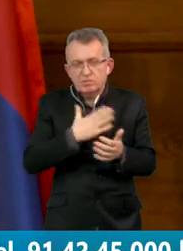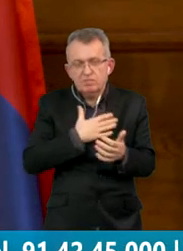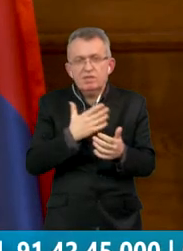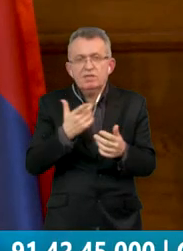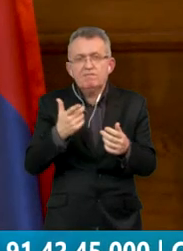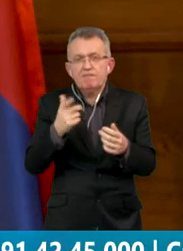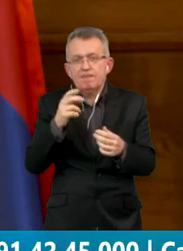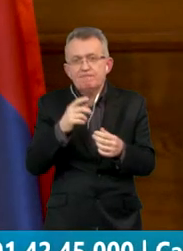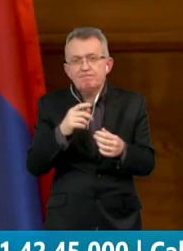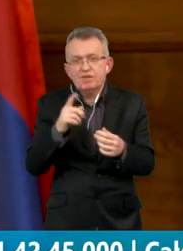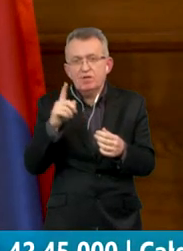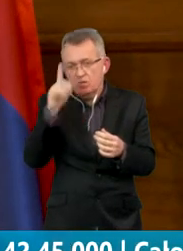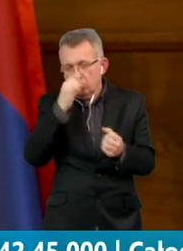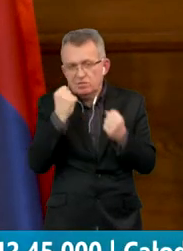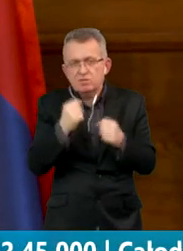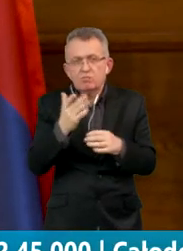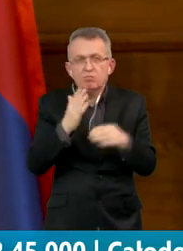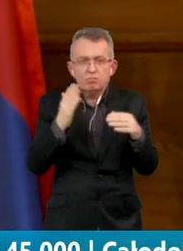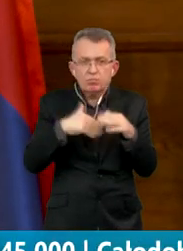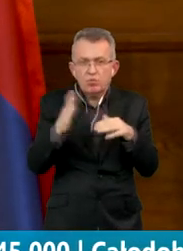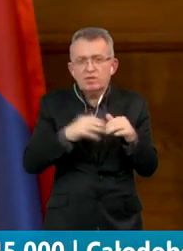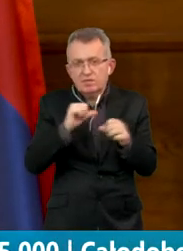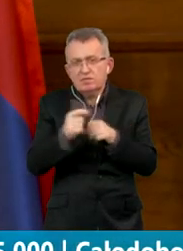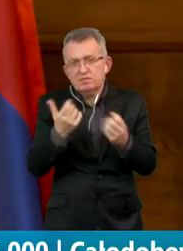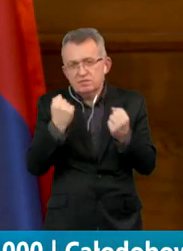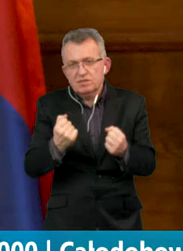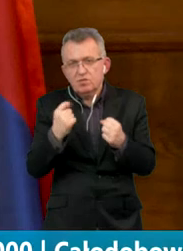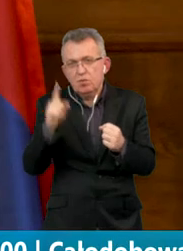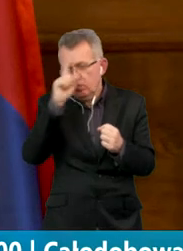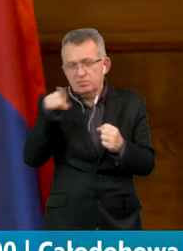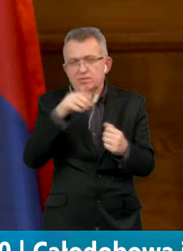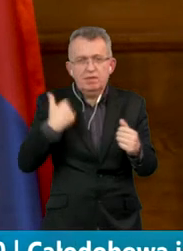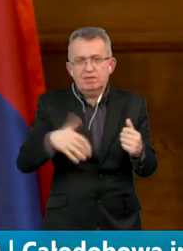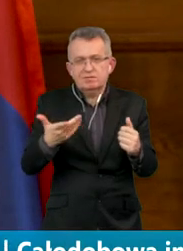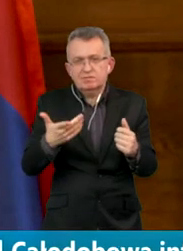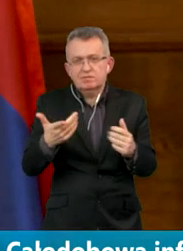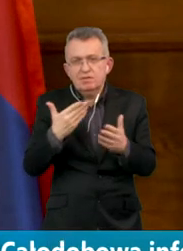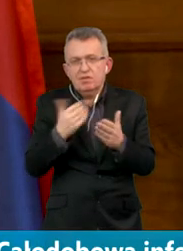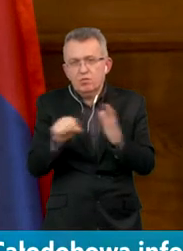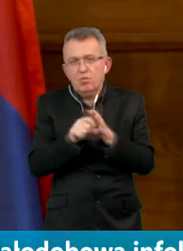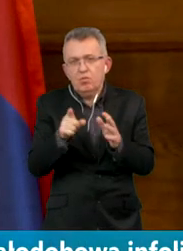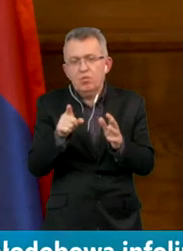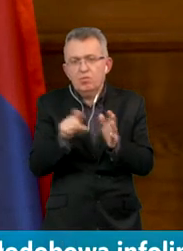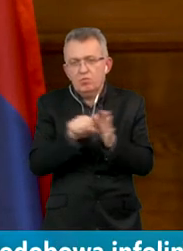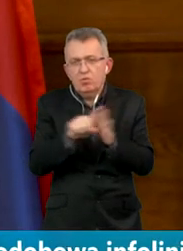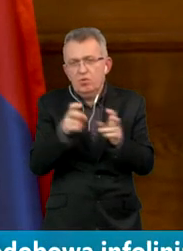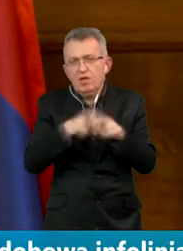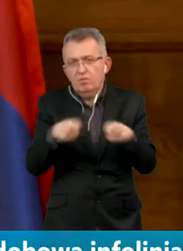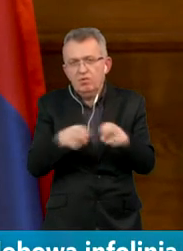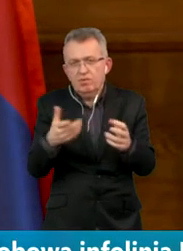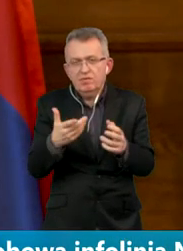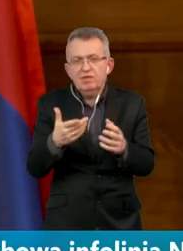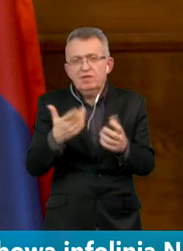kwestie związane z uciążliwością takiego procesu remontowego zniechęcają mieszkańców do podjęcia takich działań,